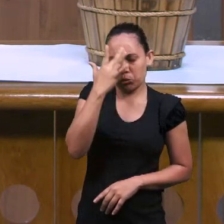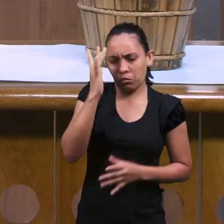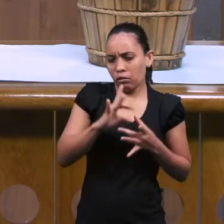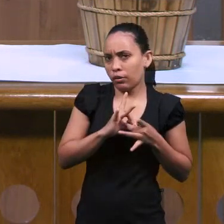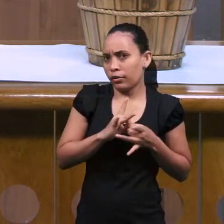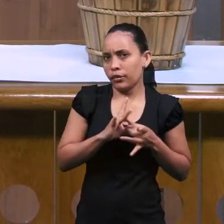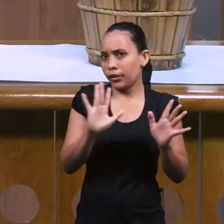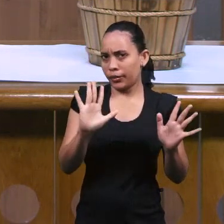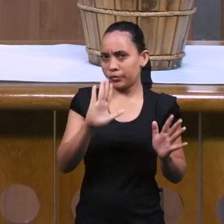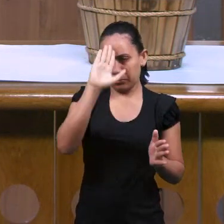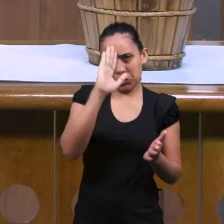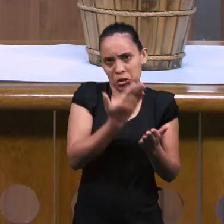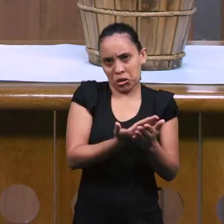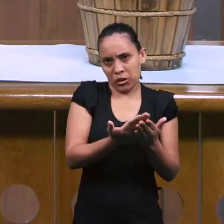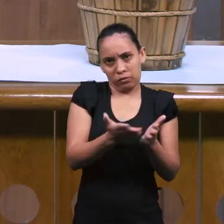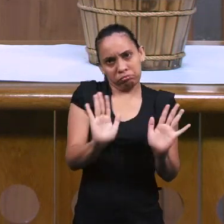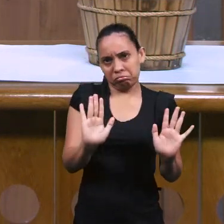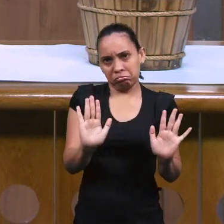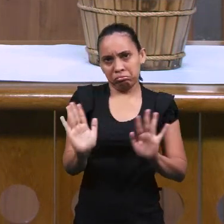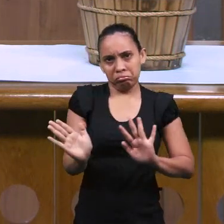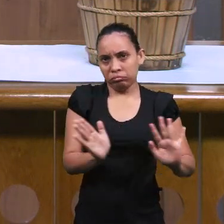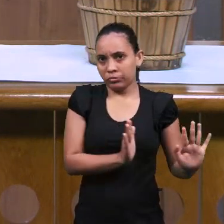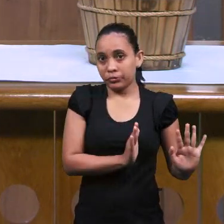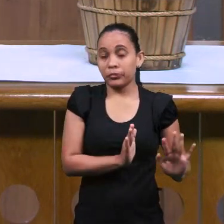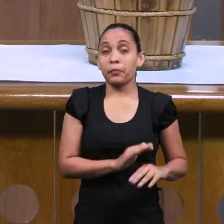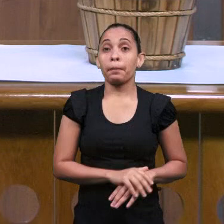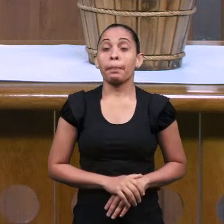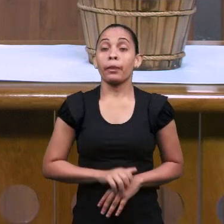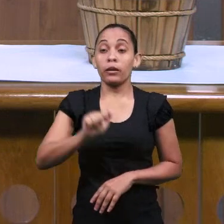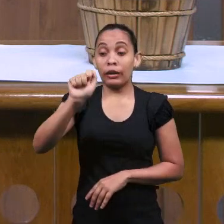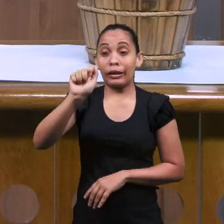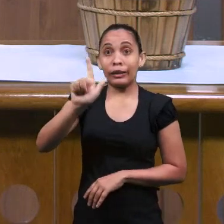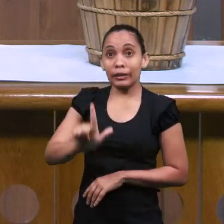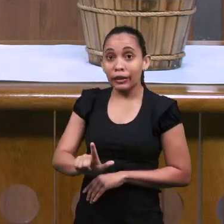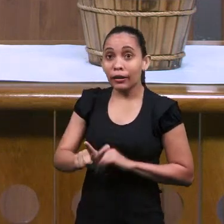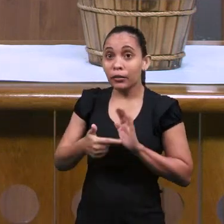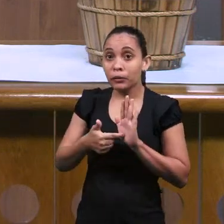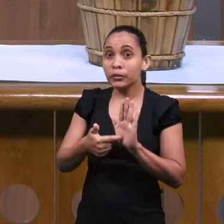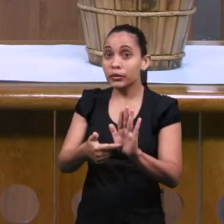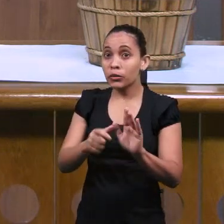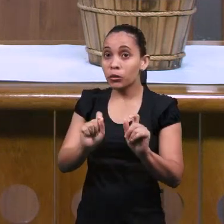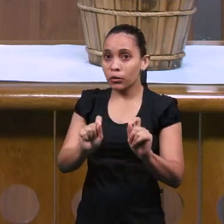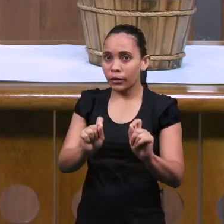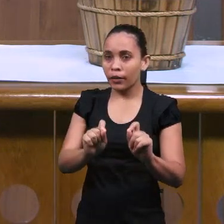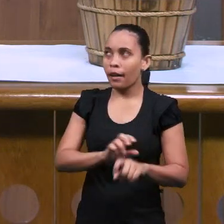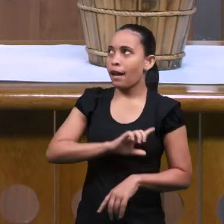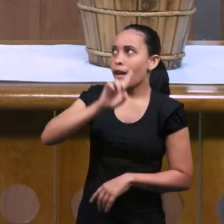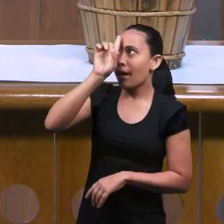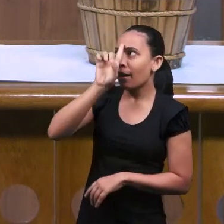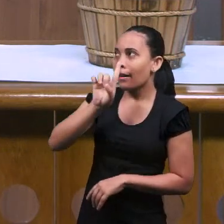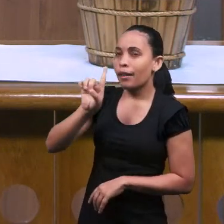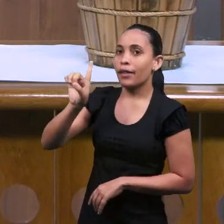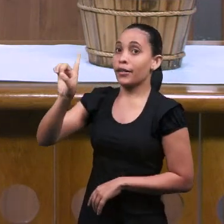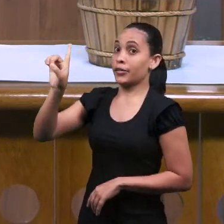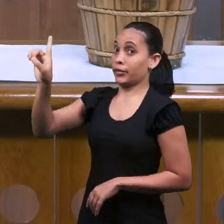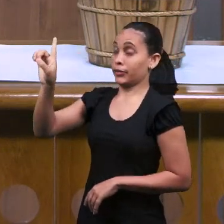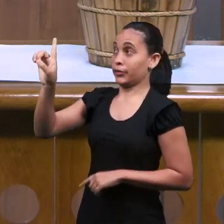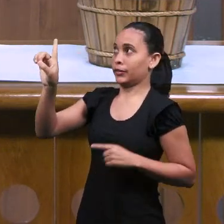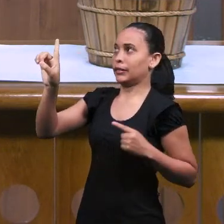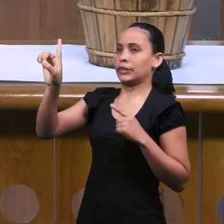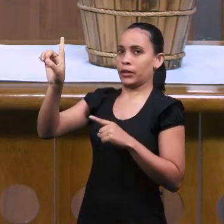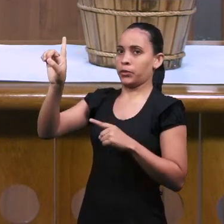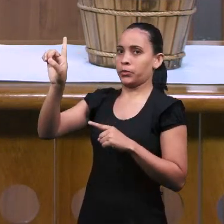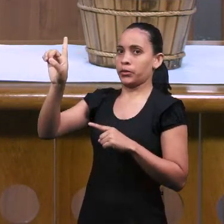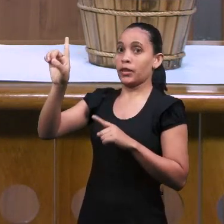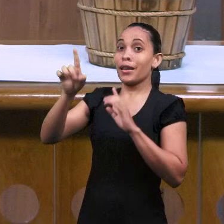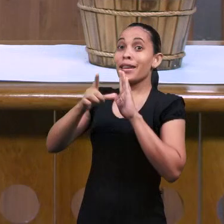des opinions. Mais regardez bien, quand nous voyons Galates, quand il a plu à Dieu, qui depuis